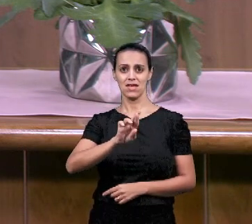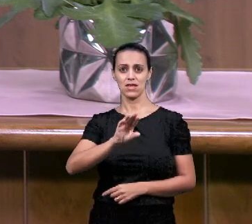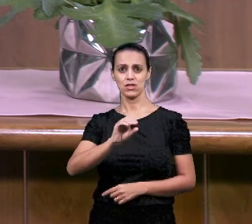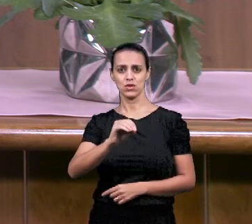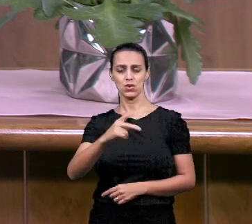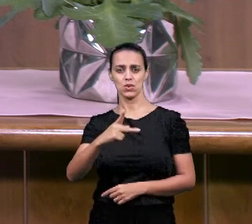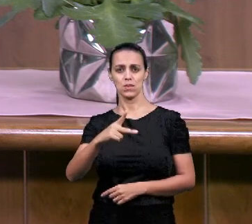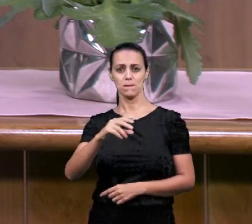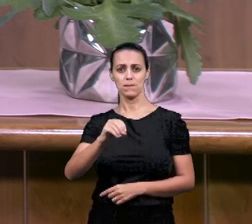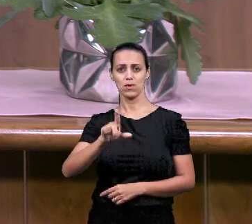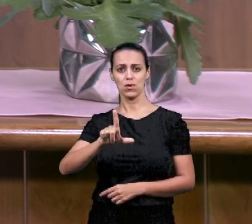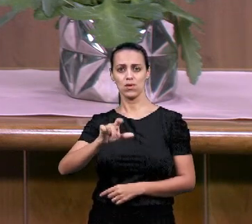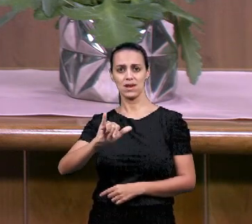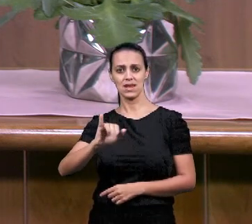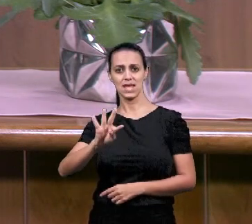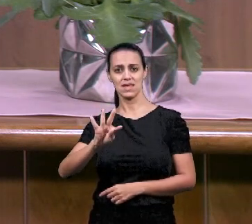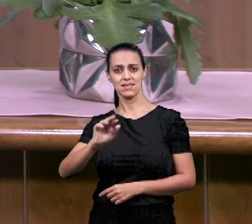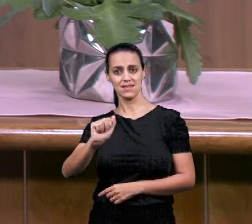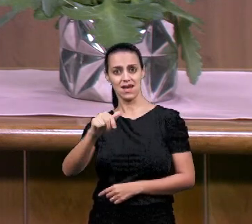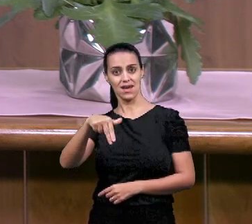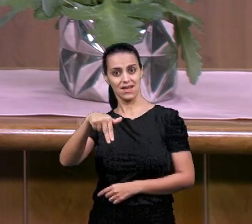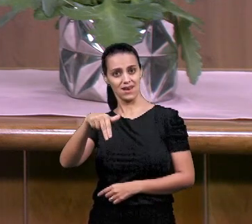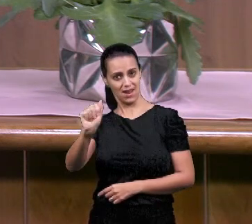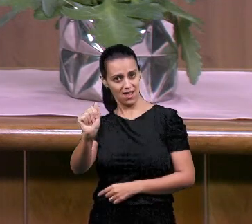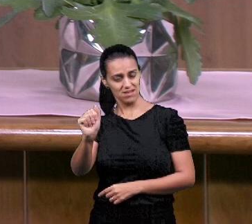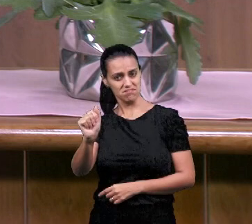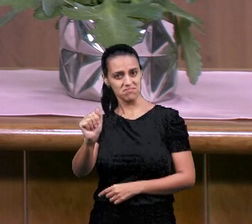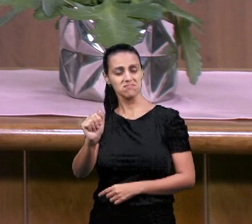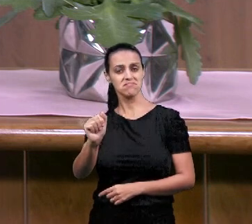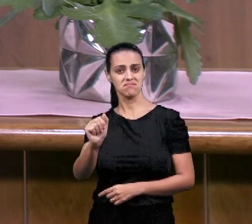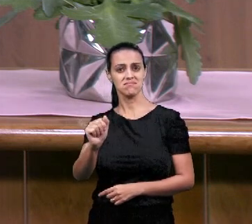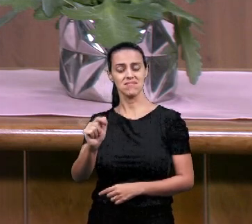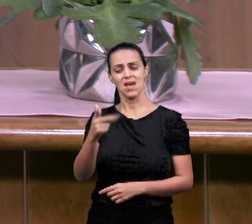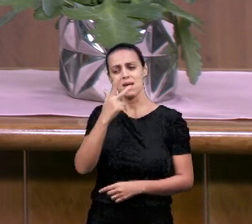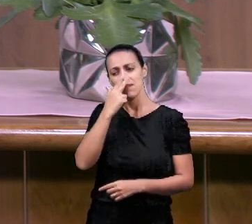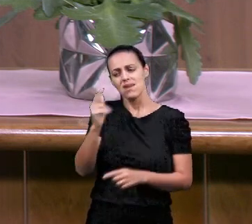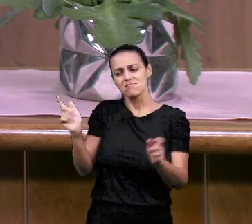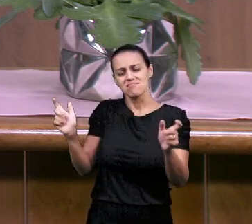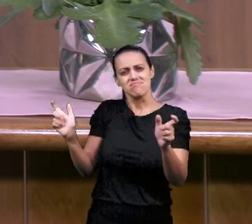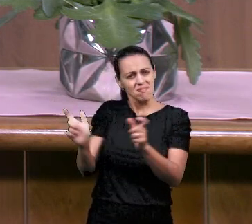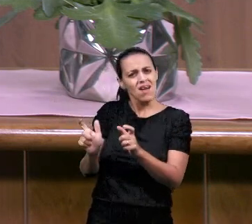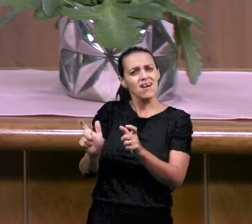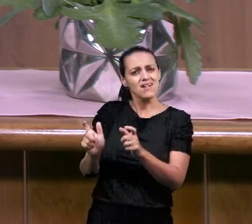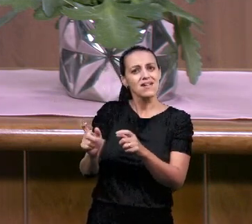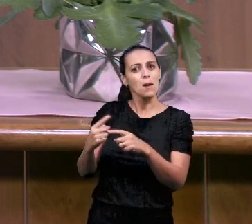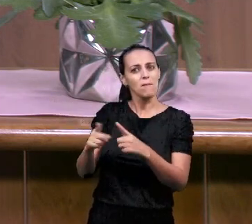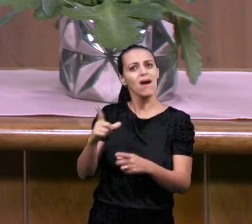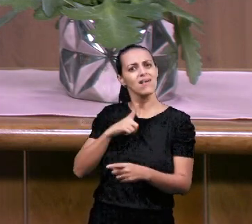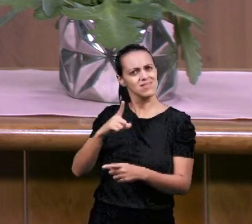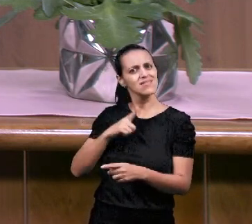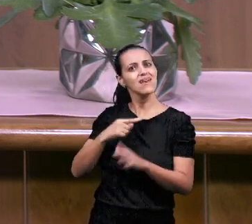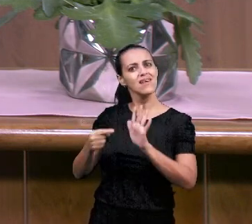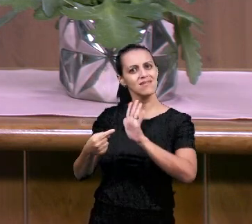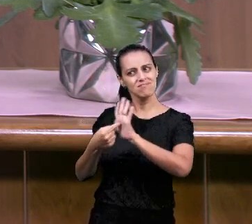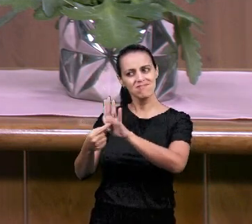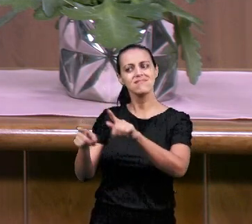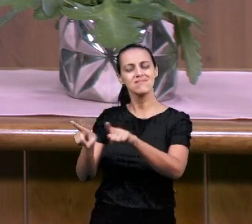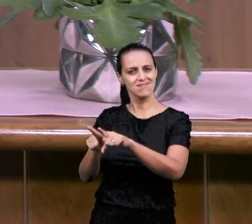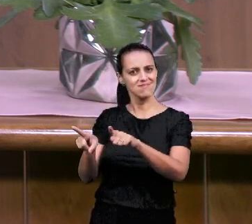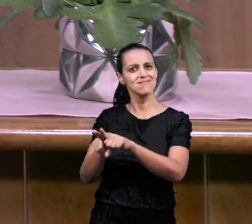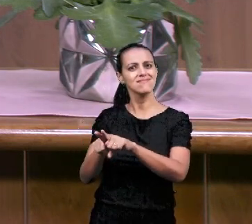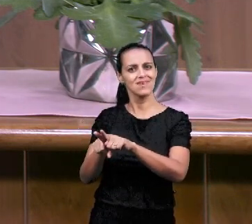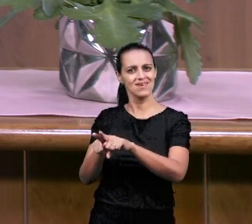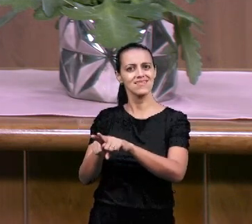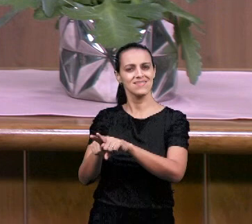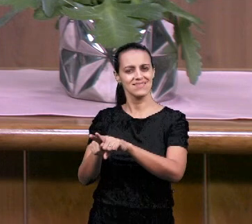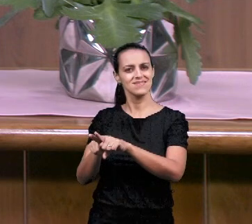chaînes de TV qui sont moins connues que les grandes chaînes de télé, mais arrivent avec qualité,